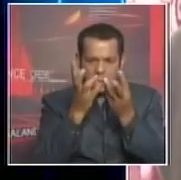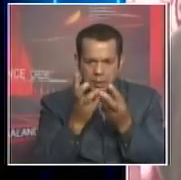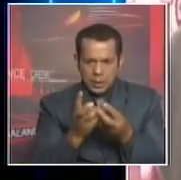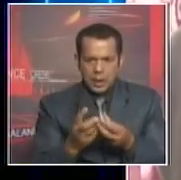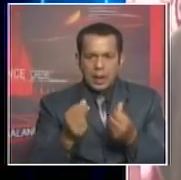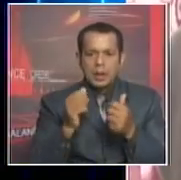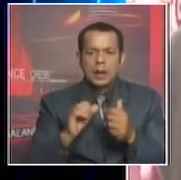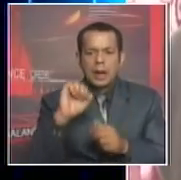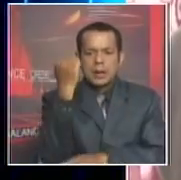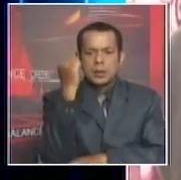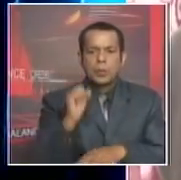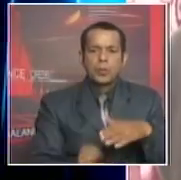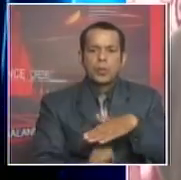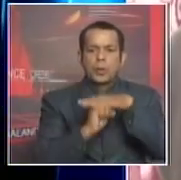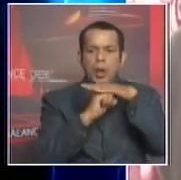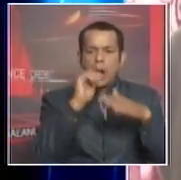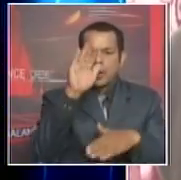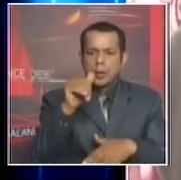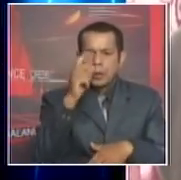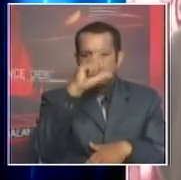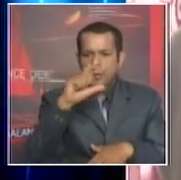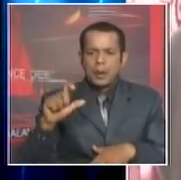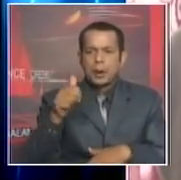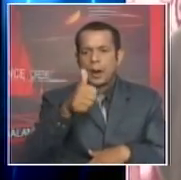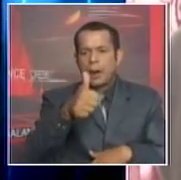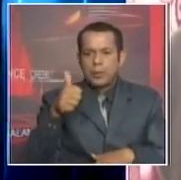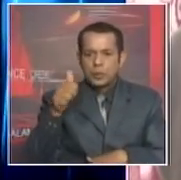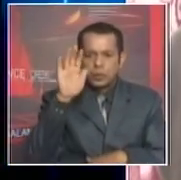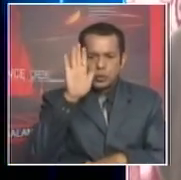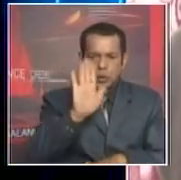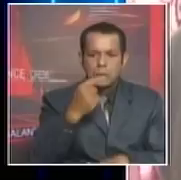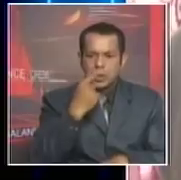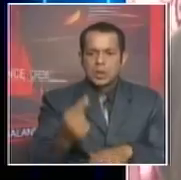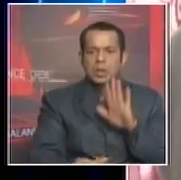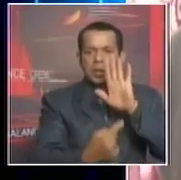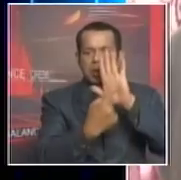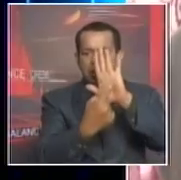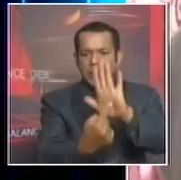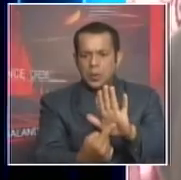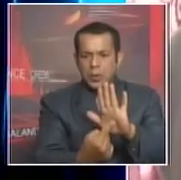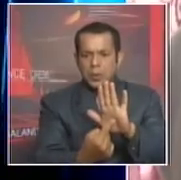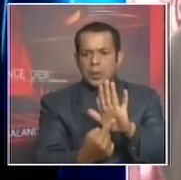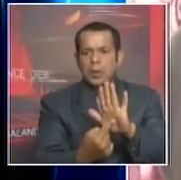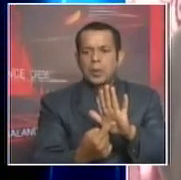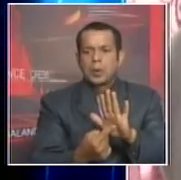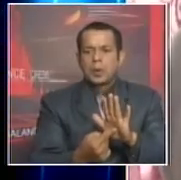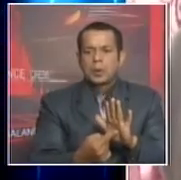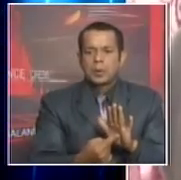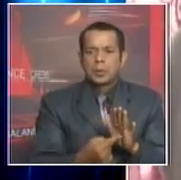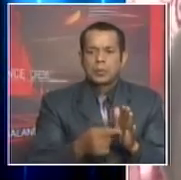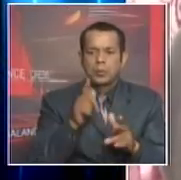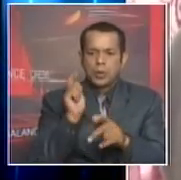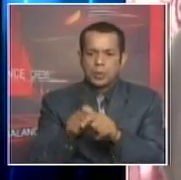राष्ट्र प्रमुखहरू आउँदाखेरि उहाँहरूलाई हाम्रो नेपाल राम्रो छ भनेर देखाउनलाई केही राम्रो पार्न प्रयत्न